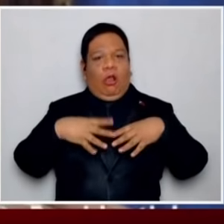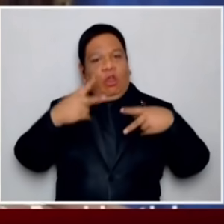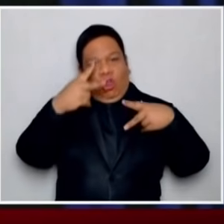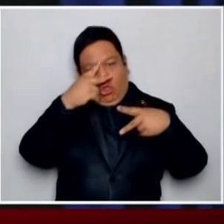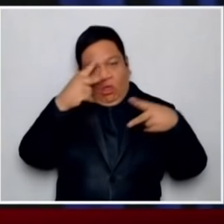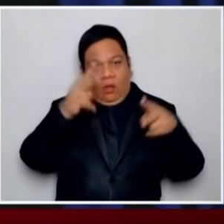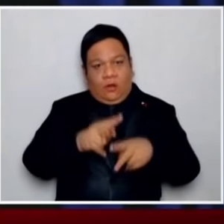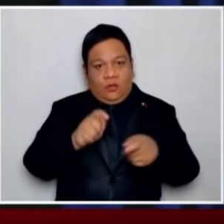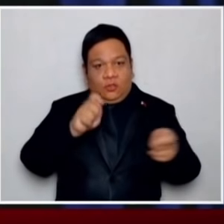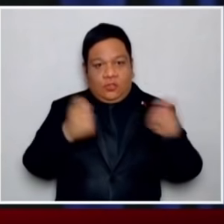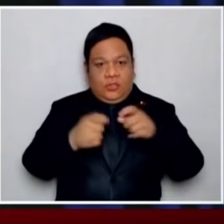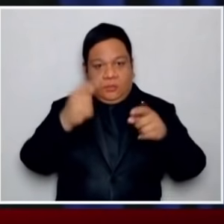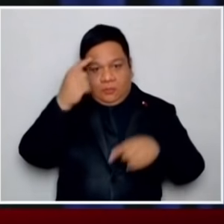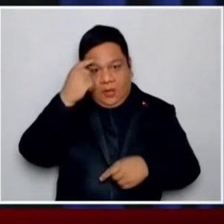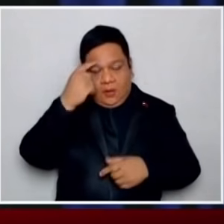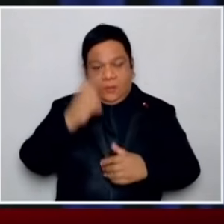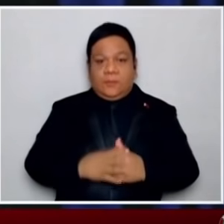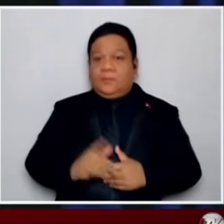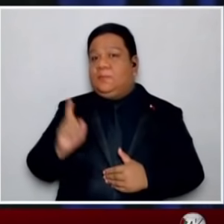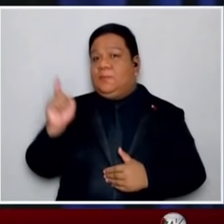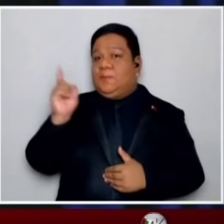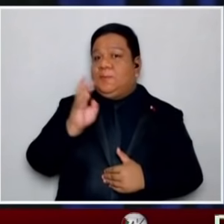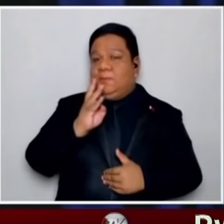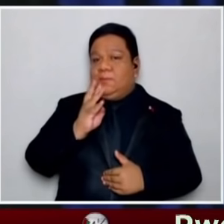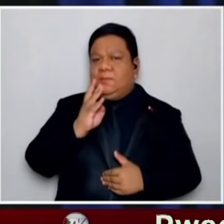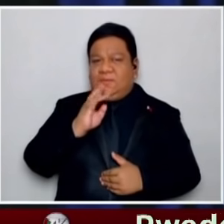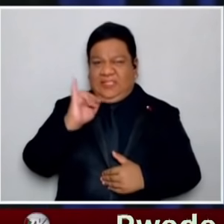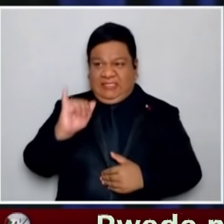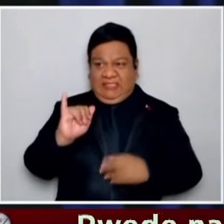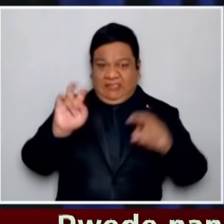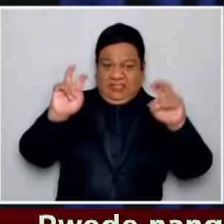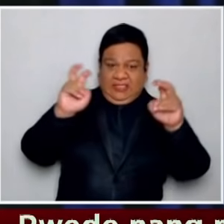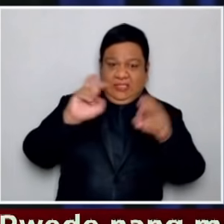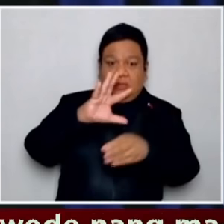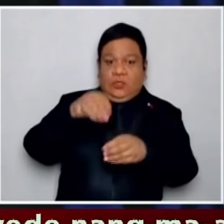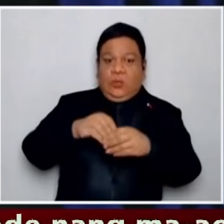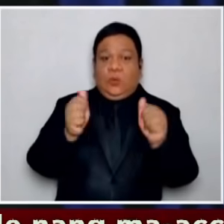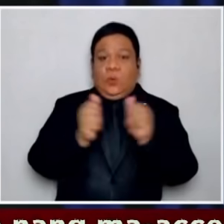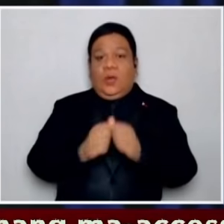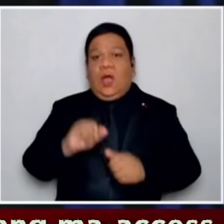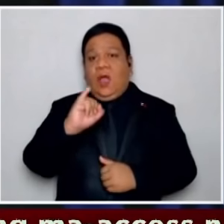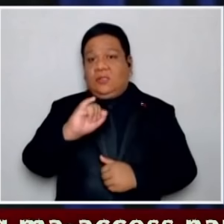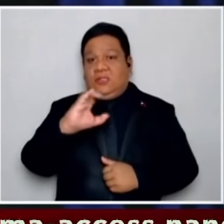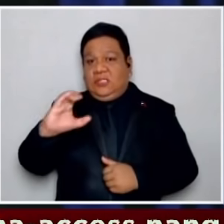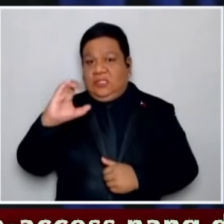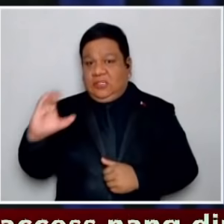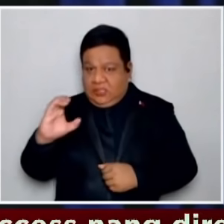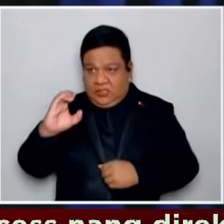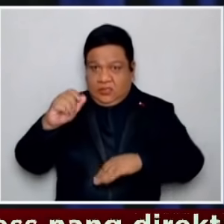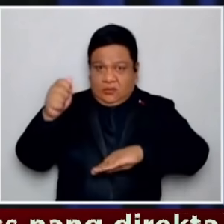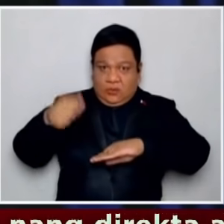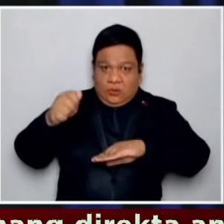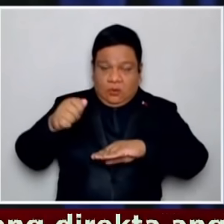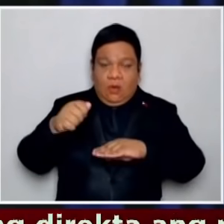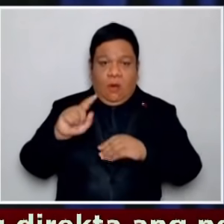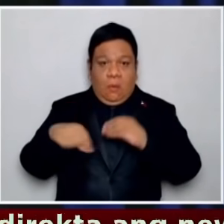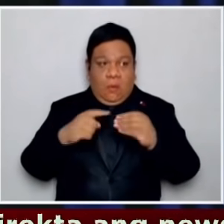2022. Wala namang kinalaman sa ICC case yung desisyon ni Pangulong Duterte na tumakbo bilang senador.